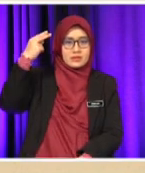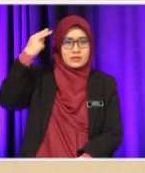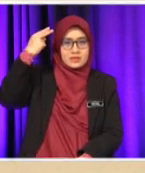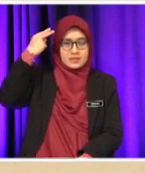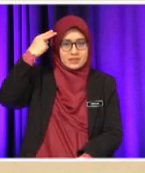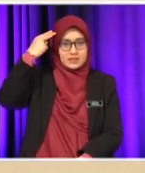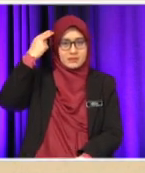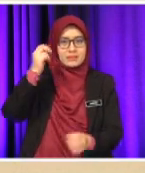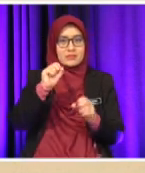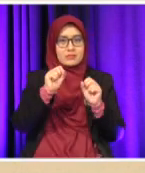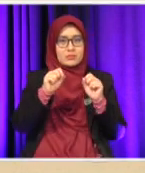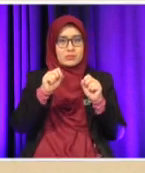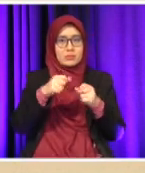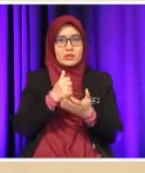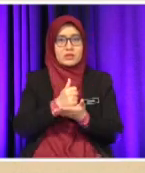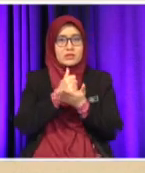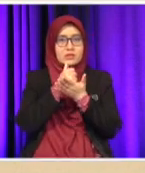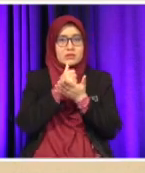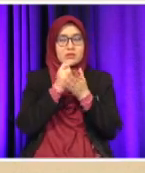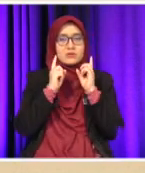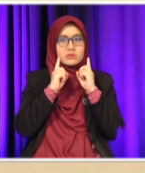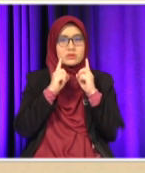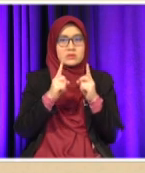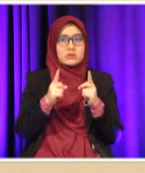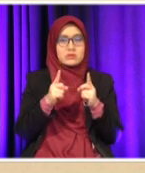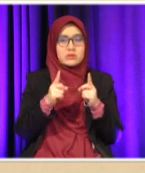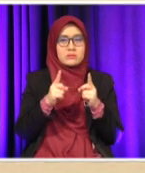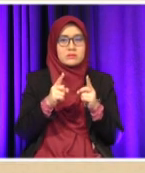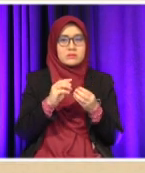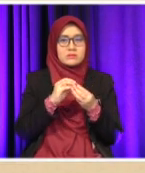nomor satu yang ini menghias akuarium